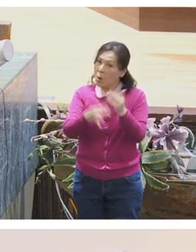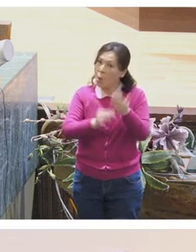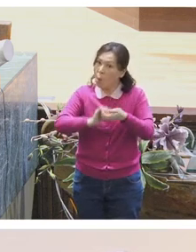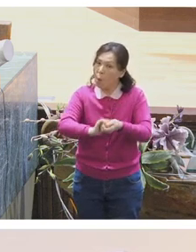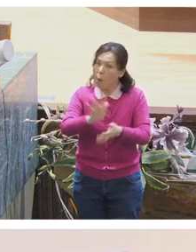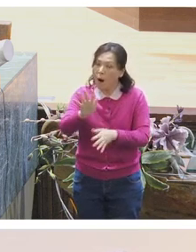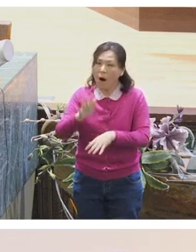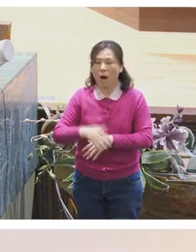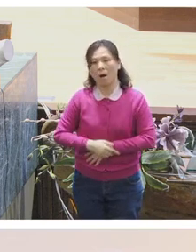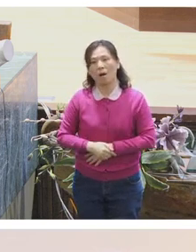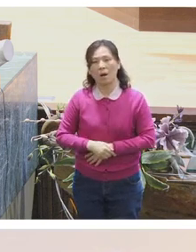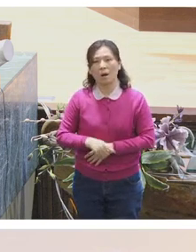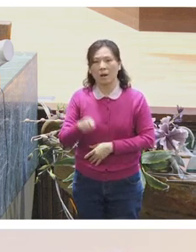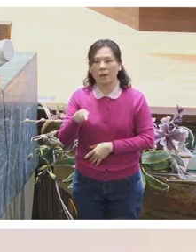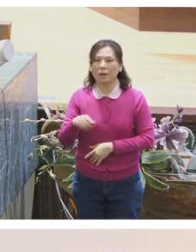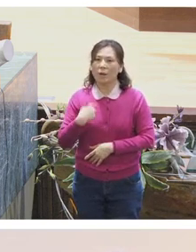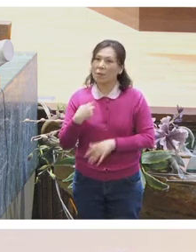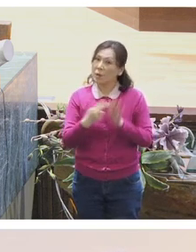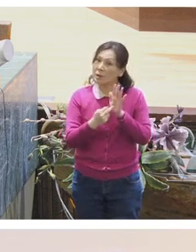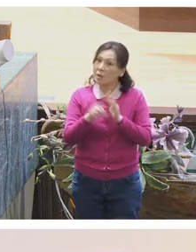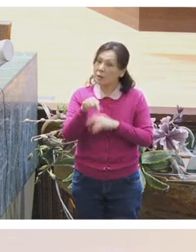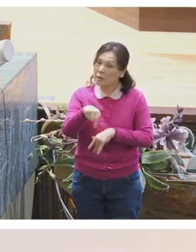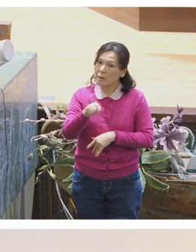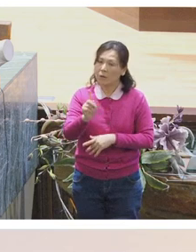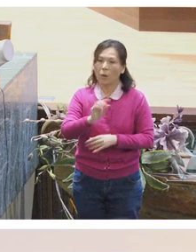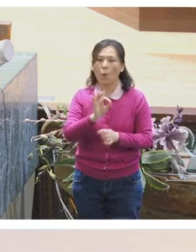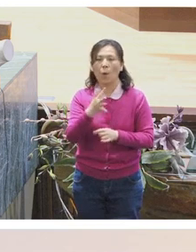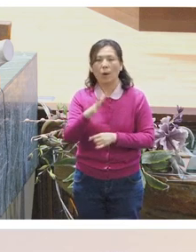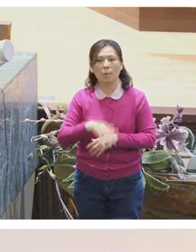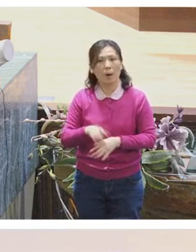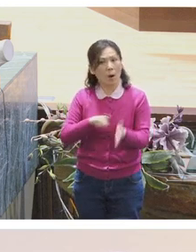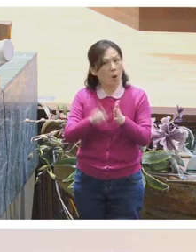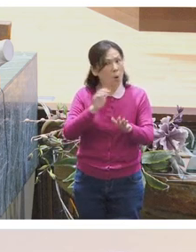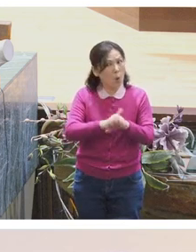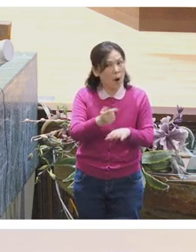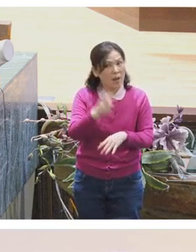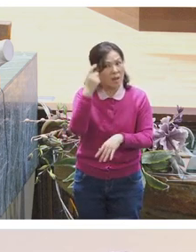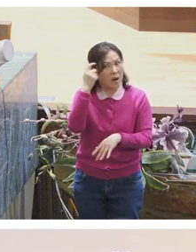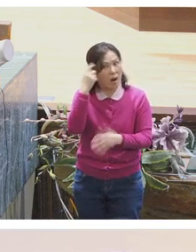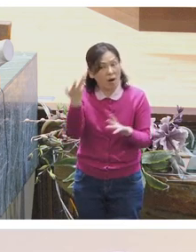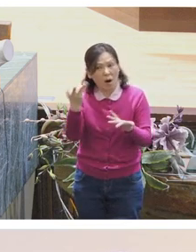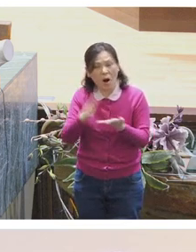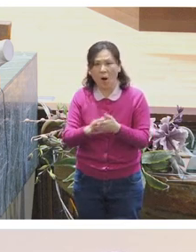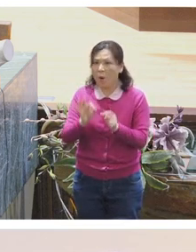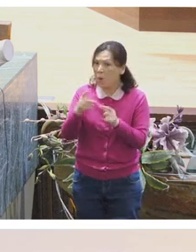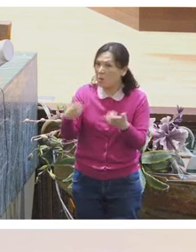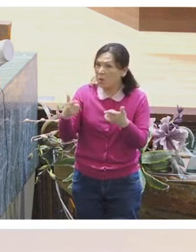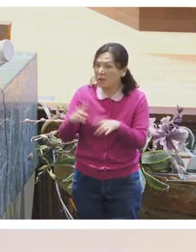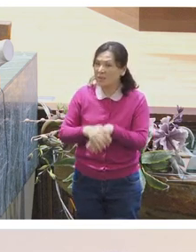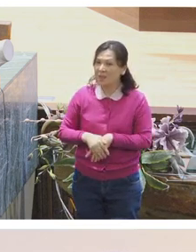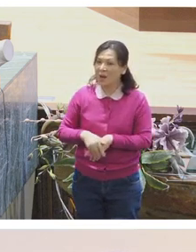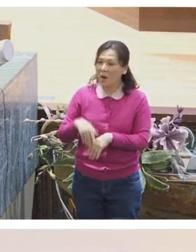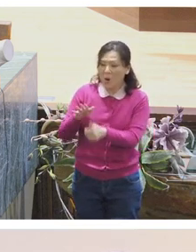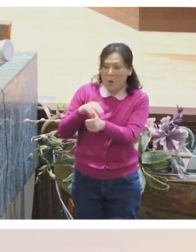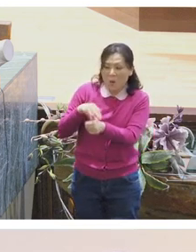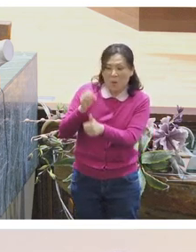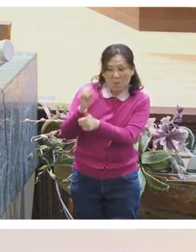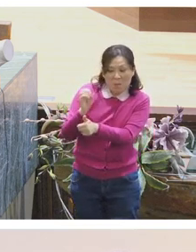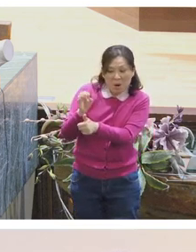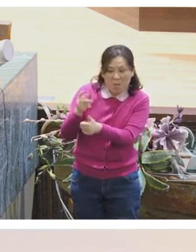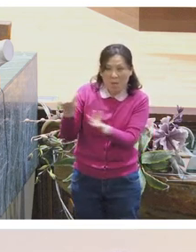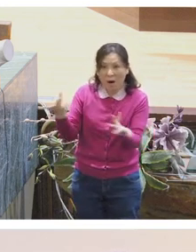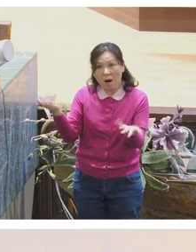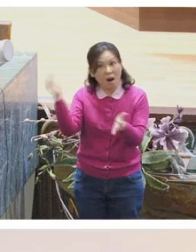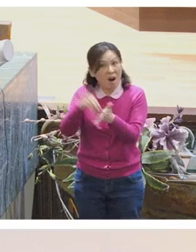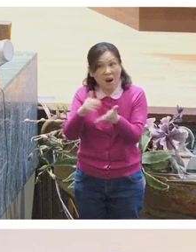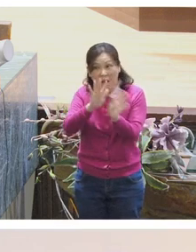境的规范为什么会长这样，是专业的意见吗？还是不是？是游说的结果，对不对？好，那